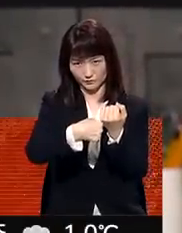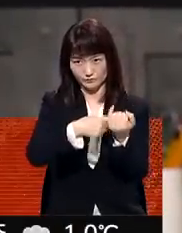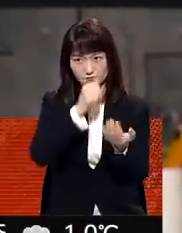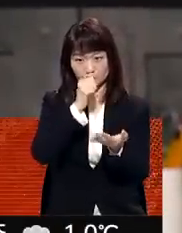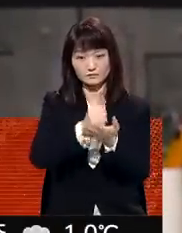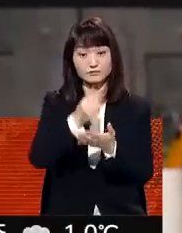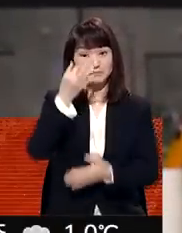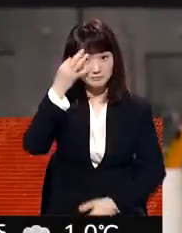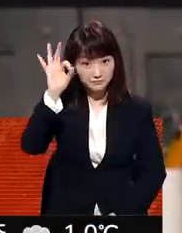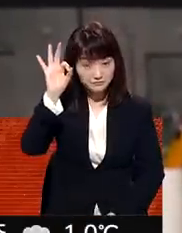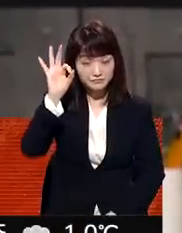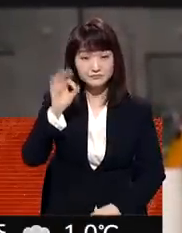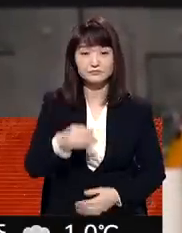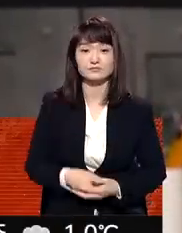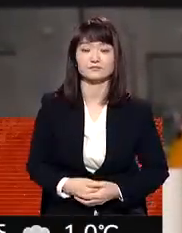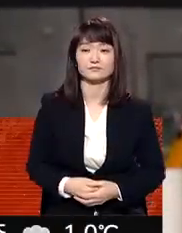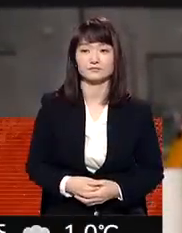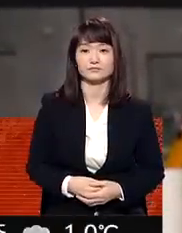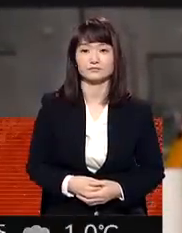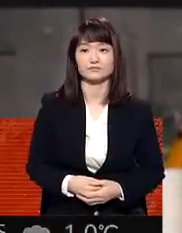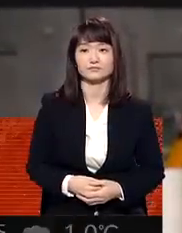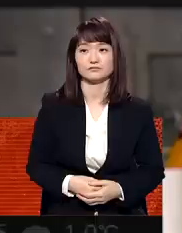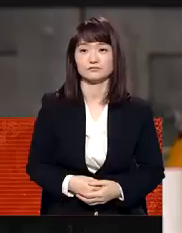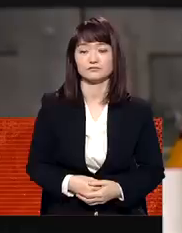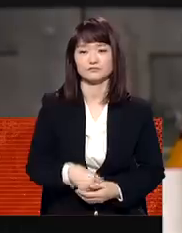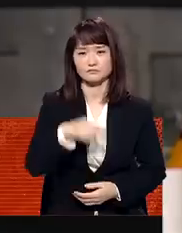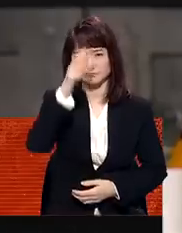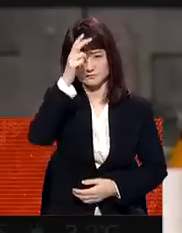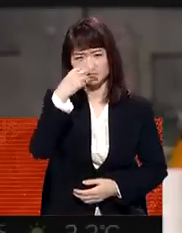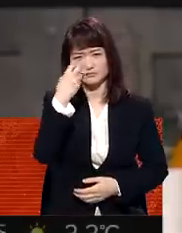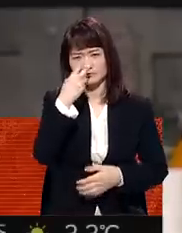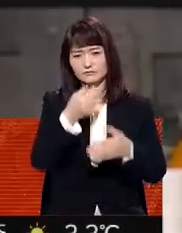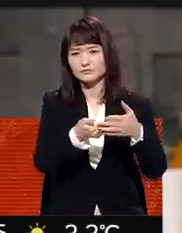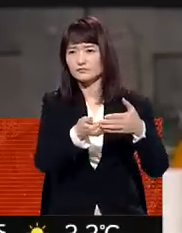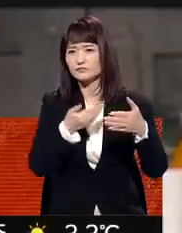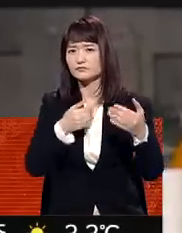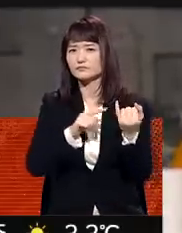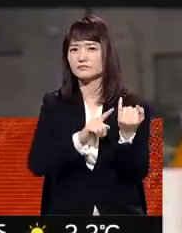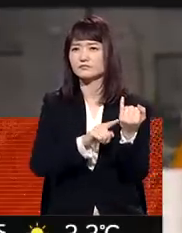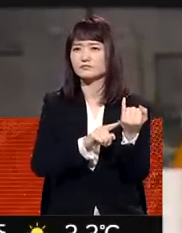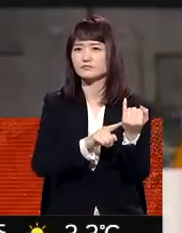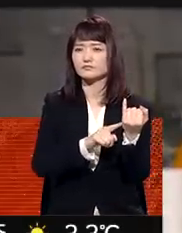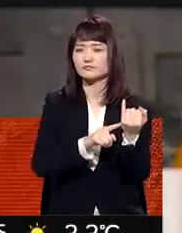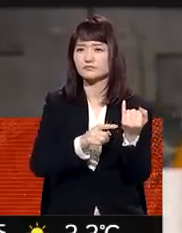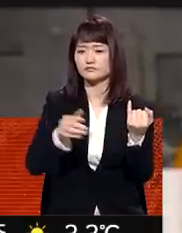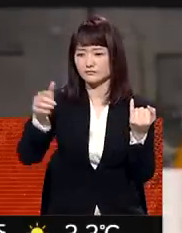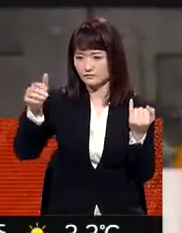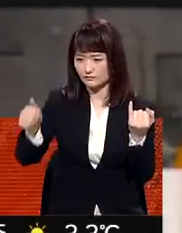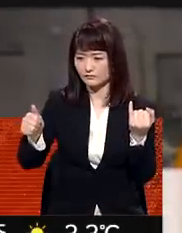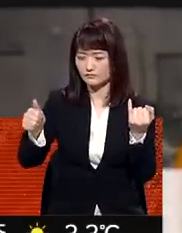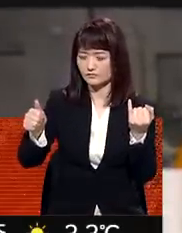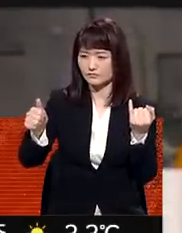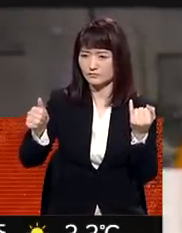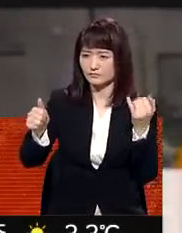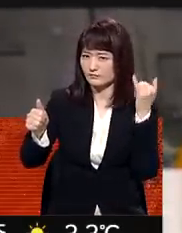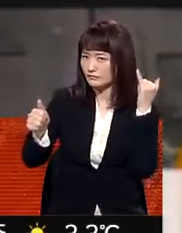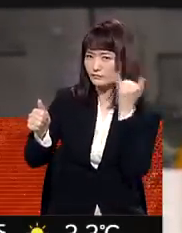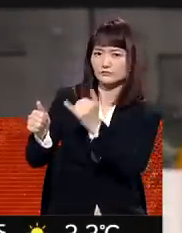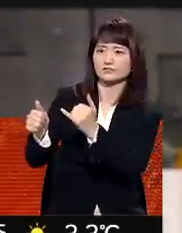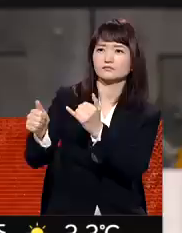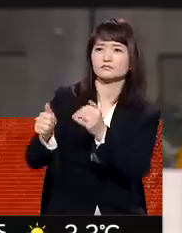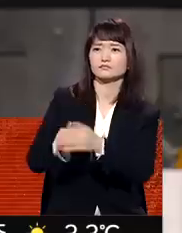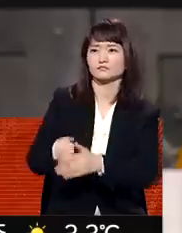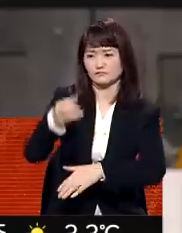사시는 본인이 인정을 했습니다 했는데 경찰 조사를 받기 전에 그 여성이 아마 점주한테 연락을 했던 것 같아요 그러면서